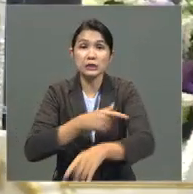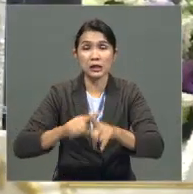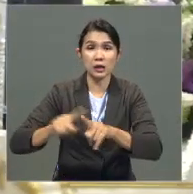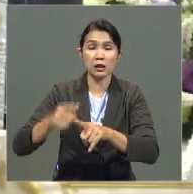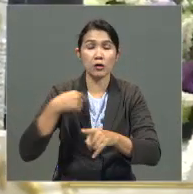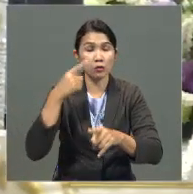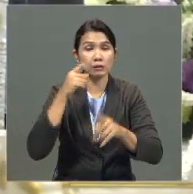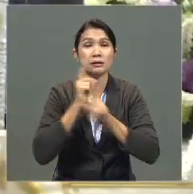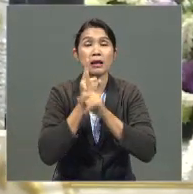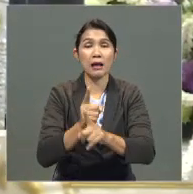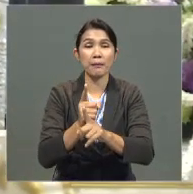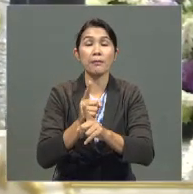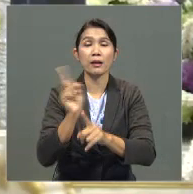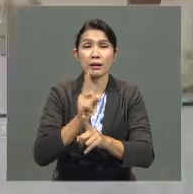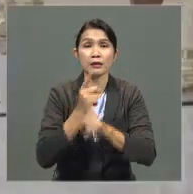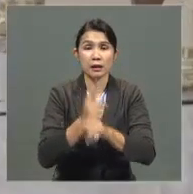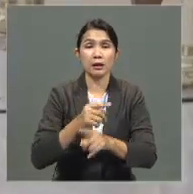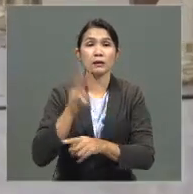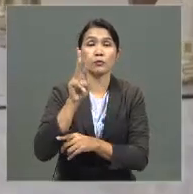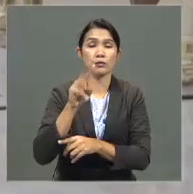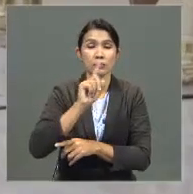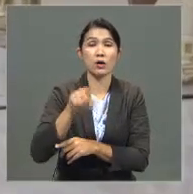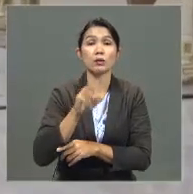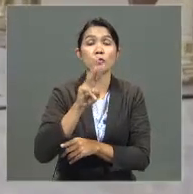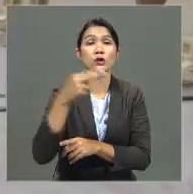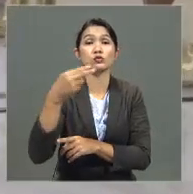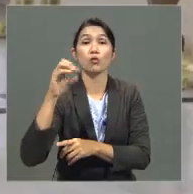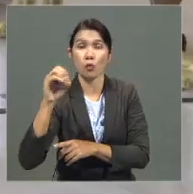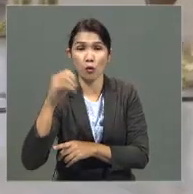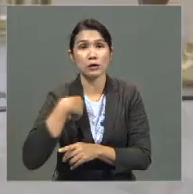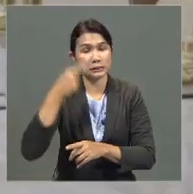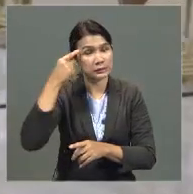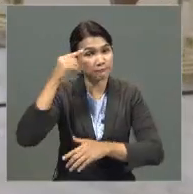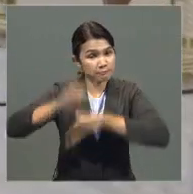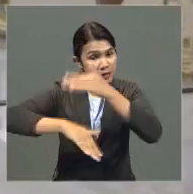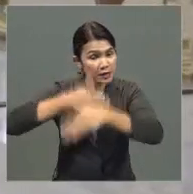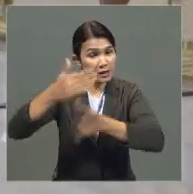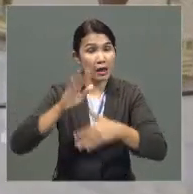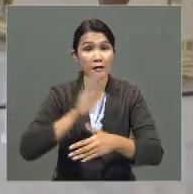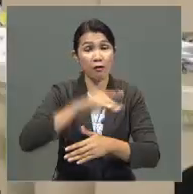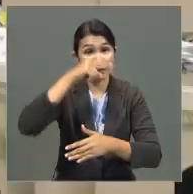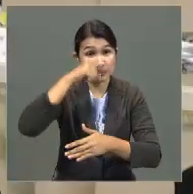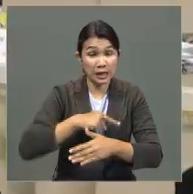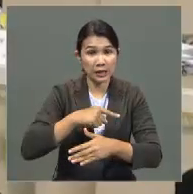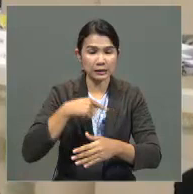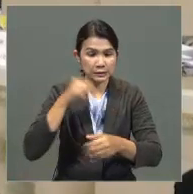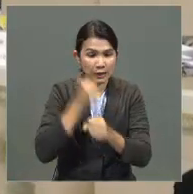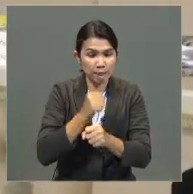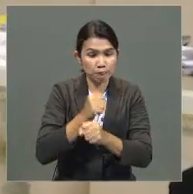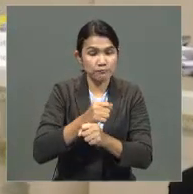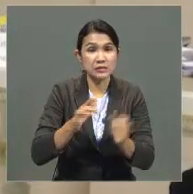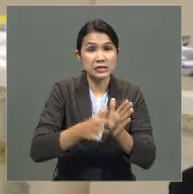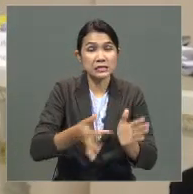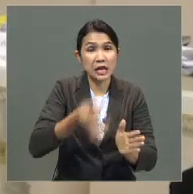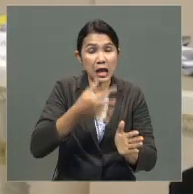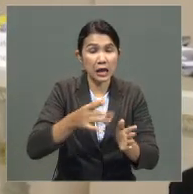การภายใต้กรอบ WHO นะคะโดยจะเร่งพัฒนาขีดความสามารถของไทยในการเป็นฐานการผลิตยาและวัคซีน